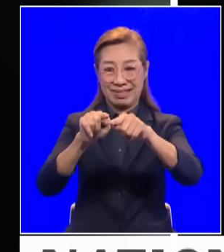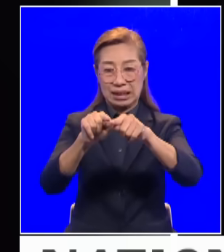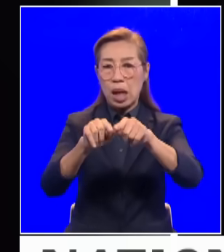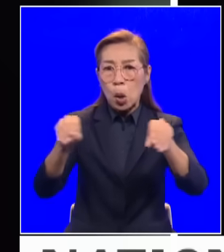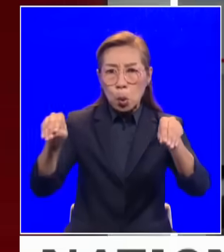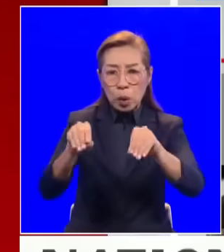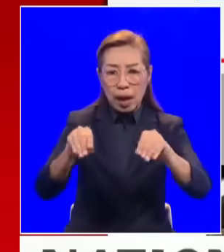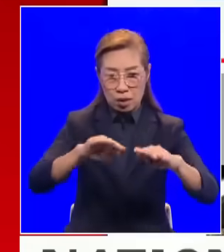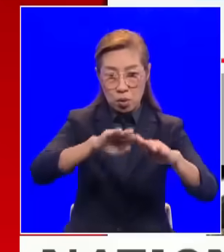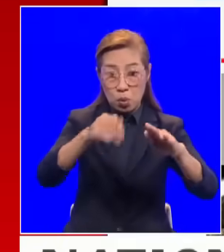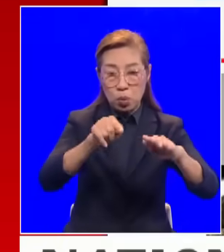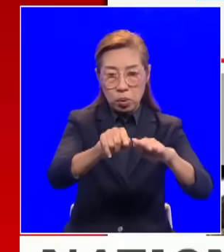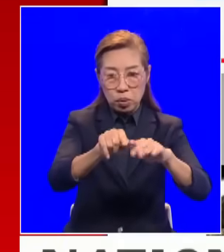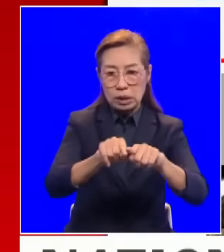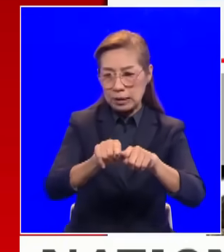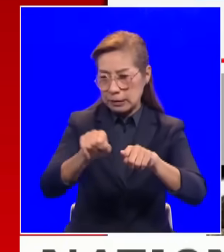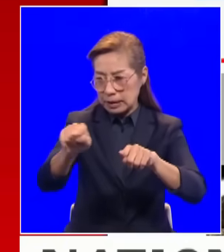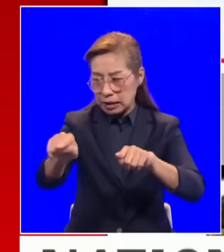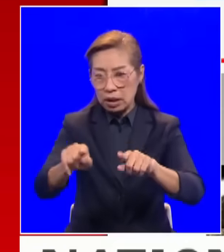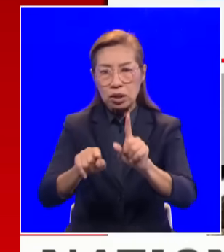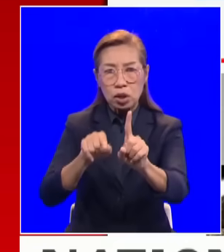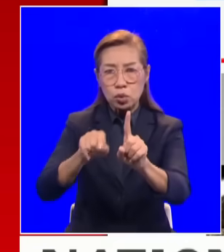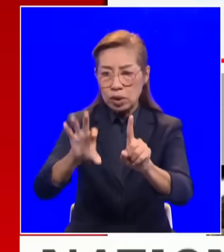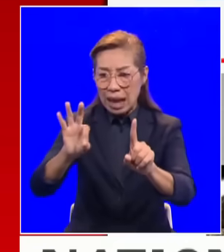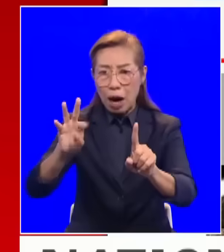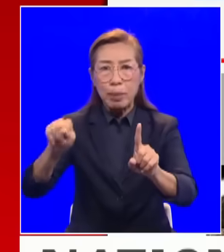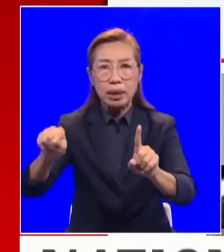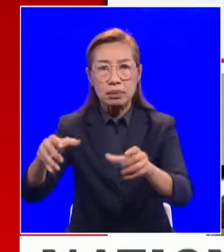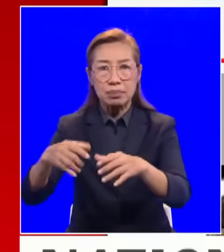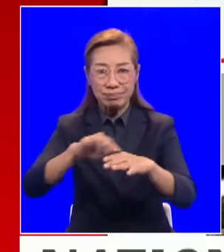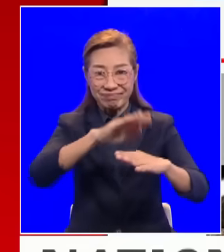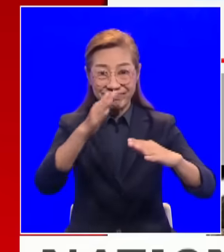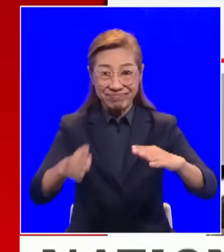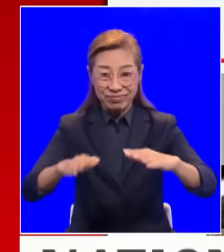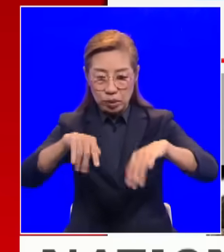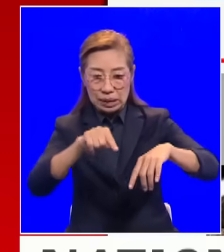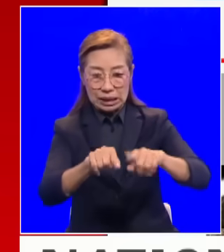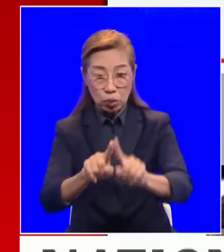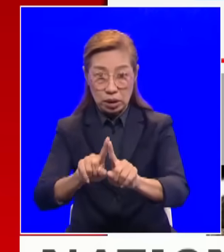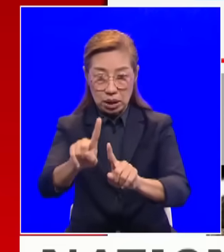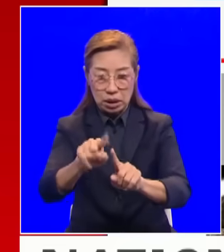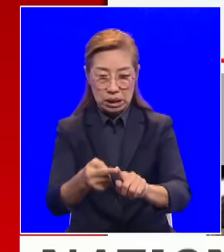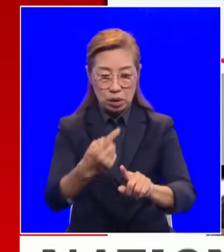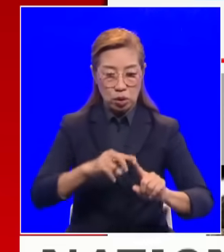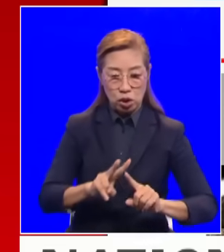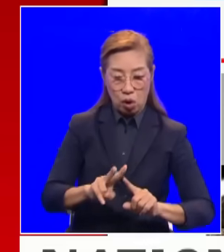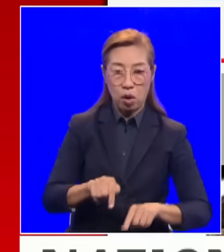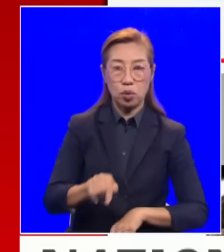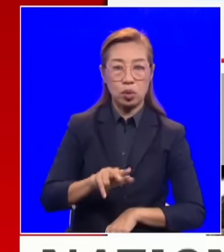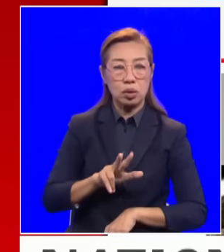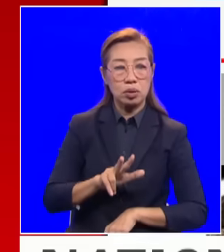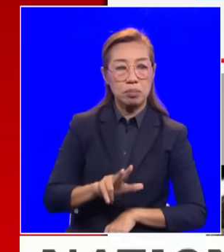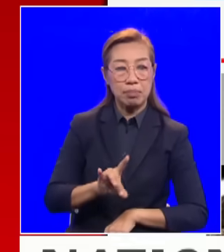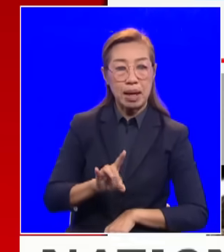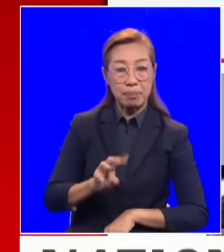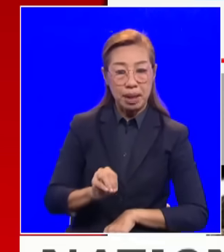เพียง 1.9 เมตรเท่านั้นเมตรกว่าๆเท่านั้นคนที่2อยู่ห่างประมาณ2เมตร8เมตรคนที่3อยู่ห่าง